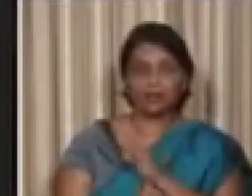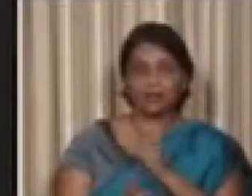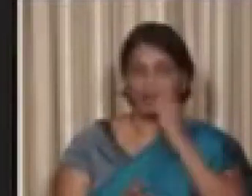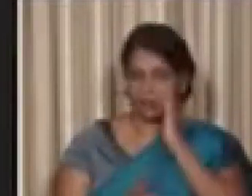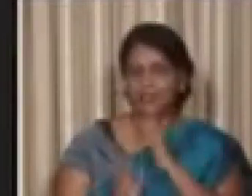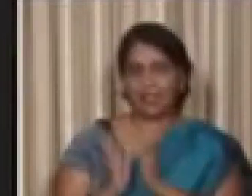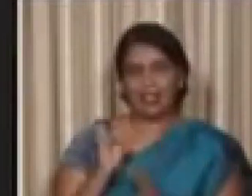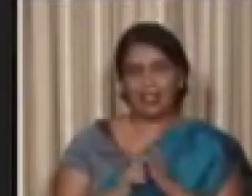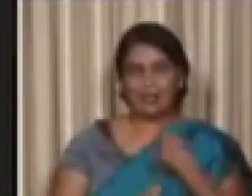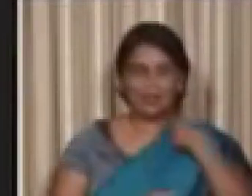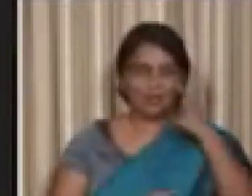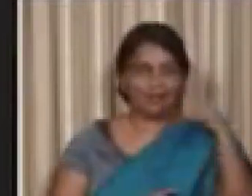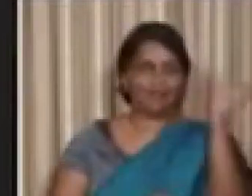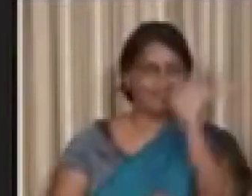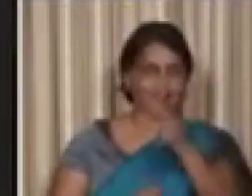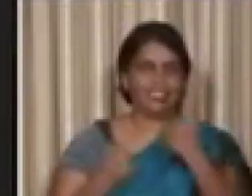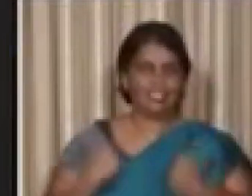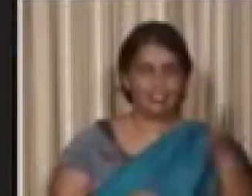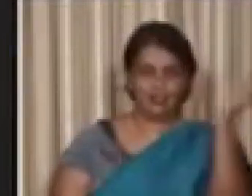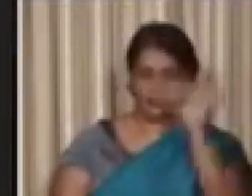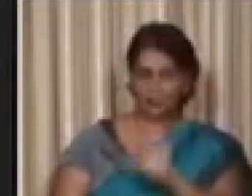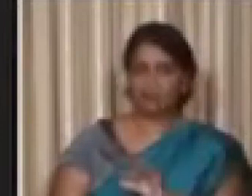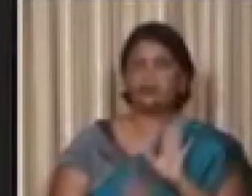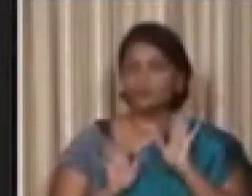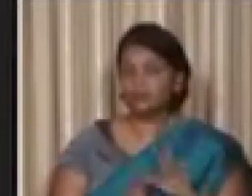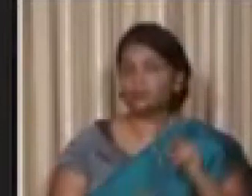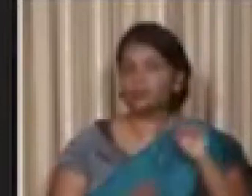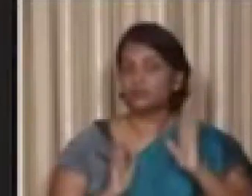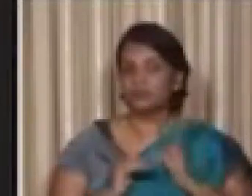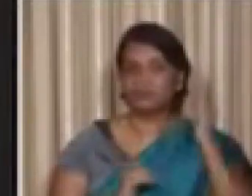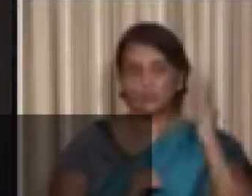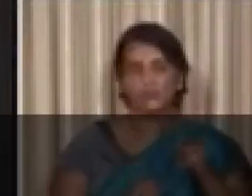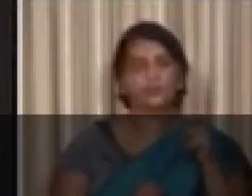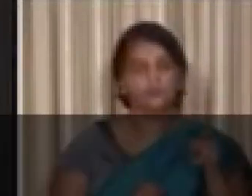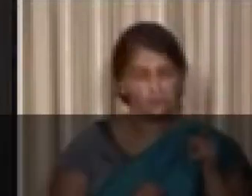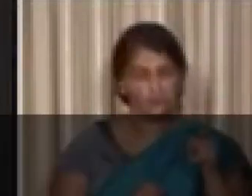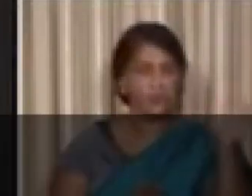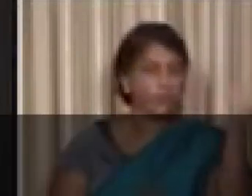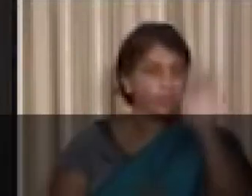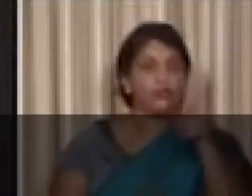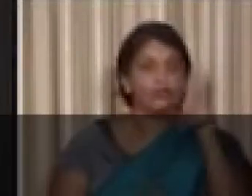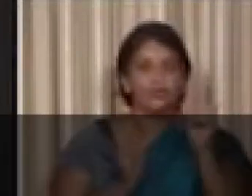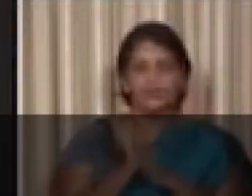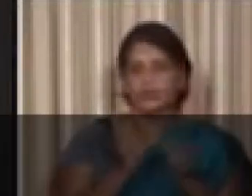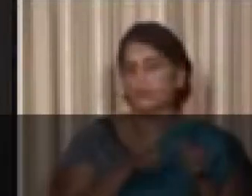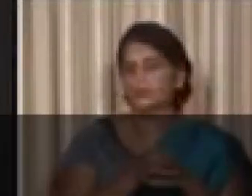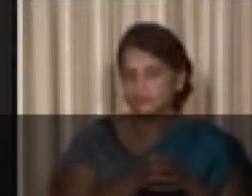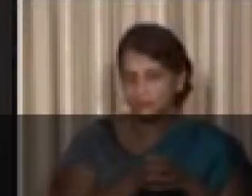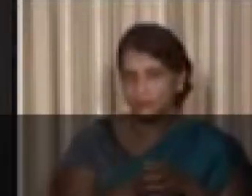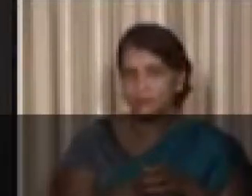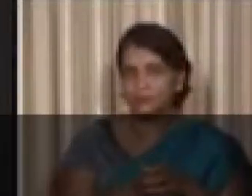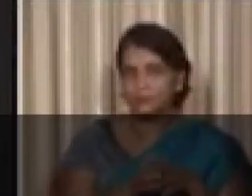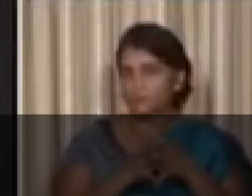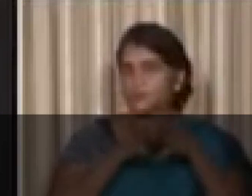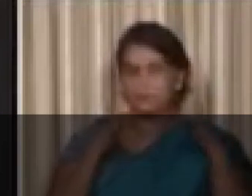වුණේ ඇමතිවරුන්ට ඕන සභාපතිවරු පත් කිරීම. නමුත් ඒකෙන් එහාට ගිහිල්ලා ඒ වෙලාවේ ඒ පත් කිරීම කරේ ඒ කමිටුව. එතනත්